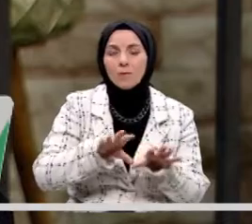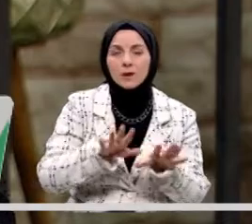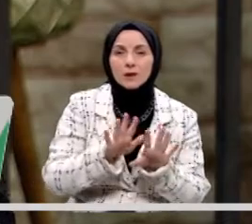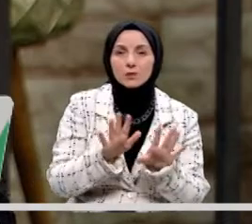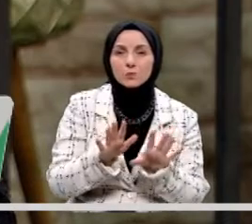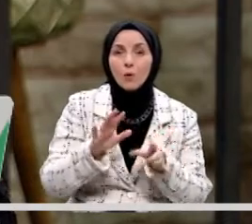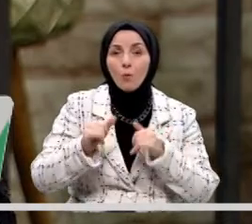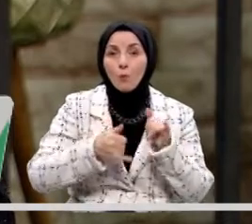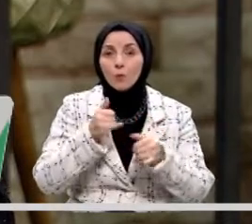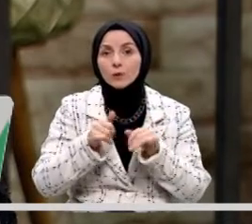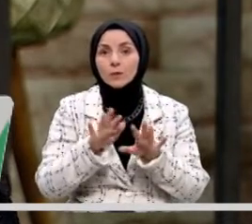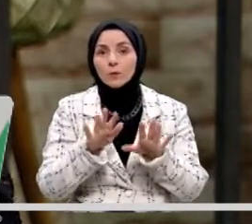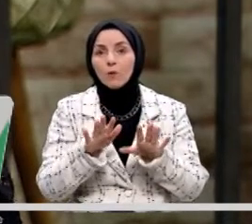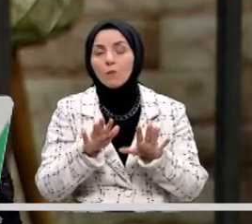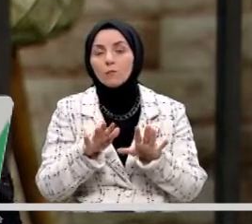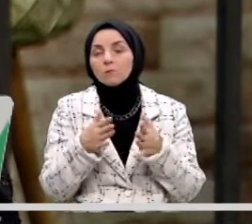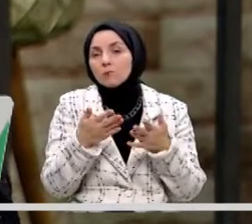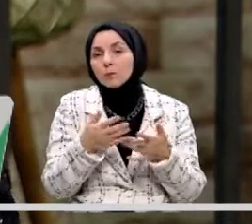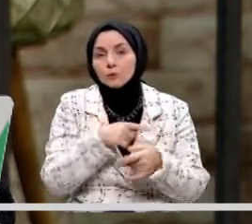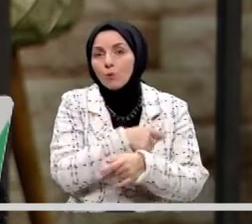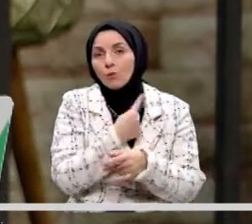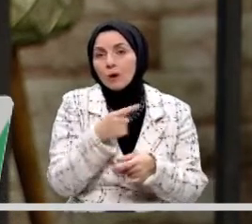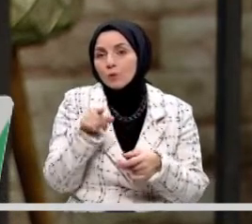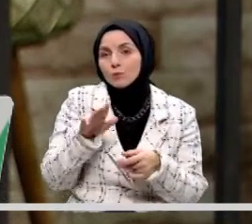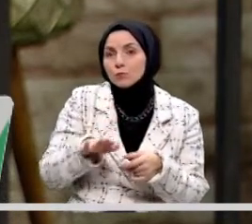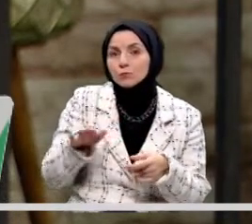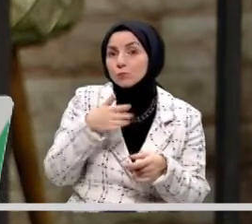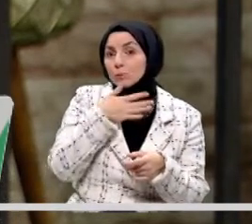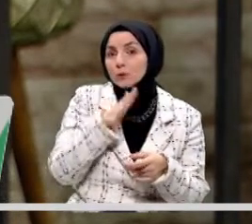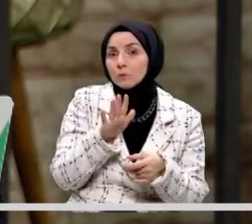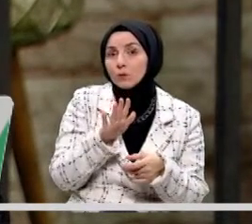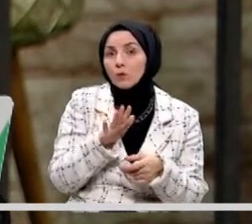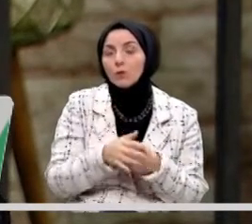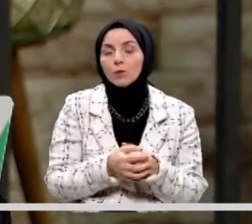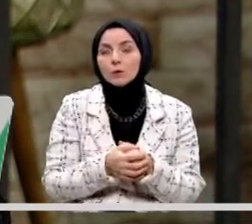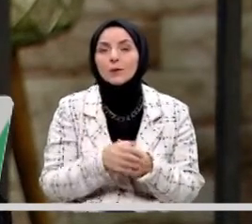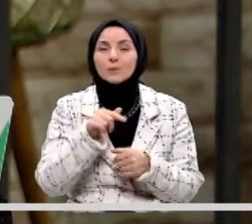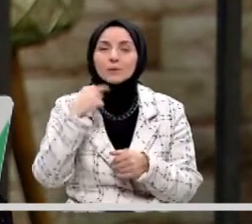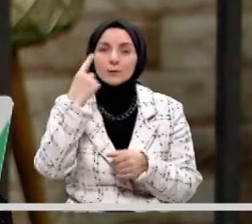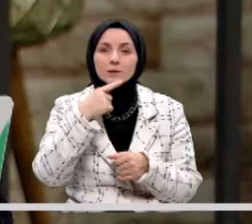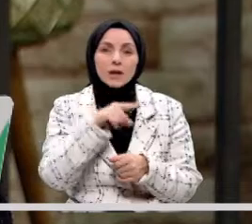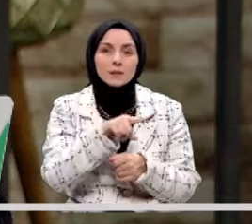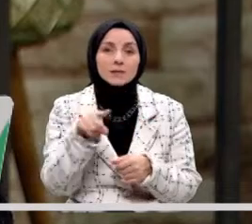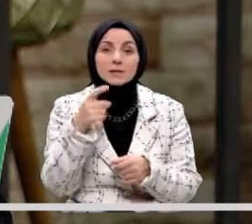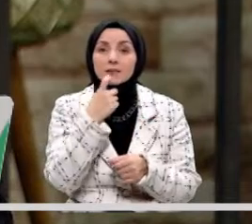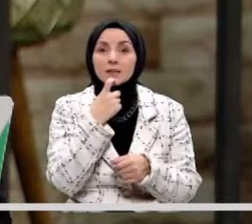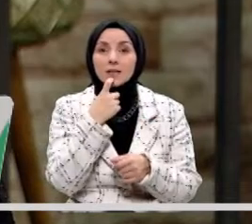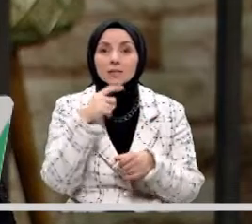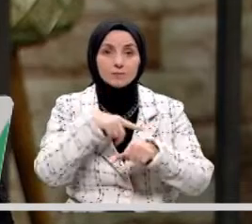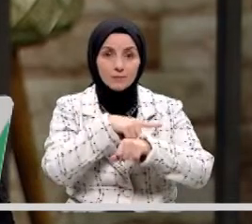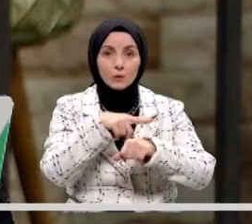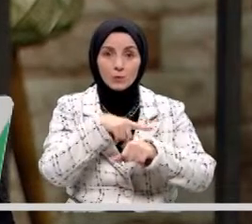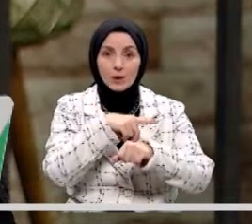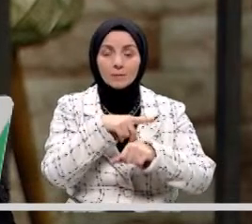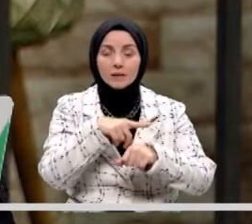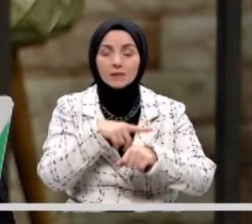bilmediği için olması gerekiyormuş da ama yapmamış gibi o yüzden de sizin yaş dönemlerine Has